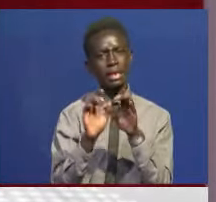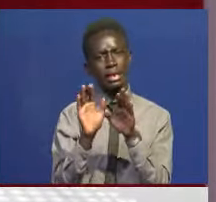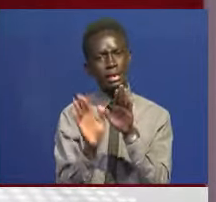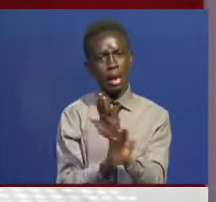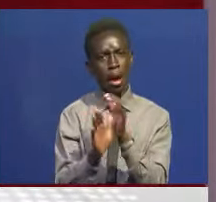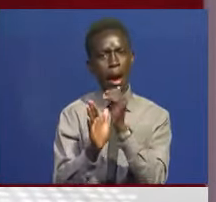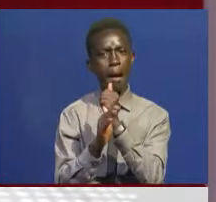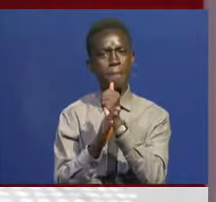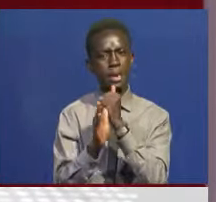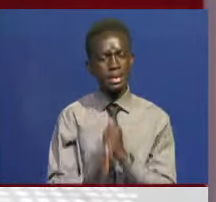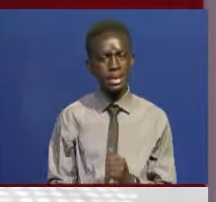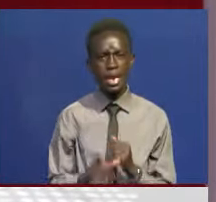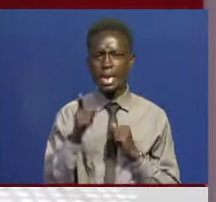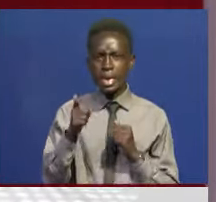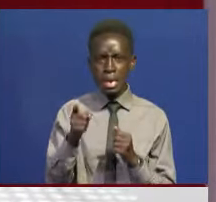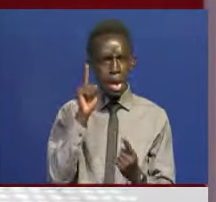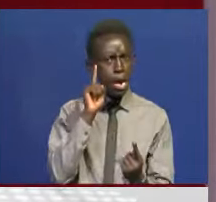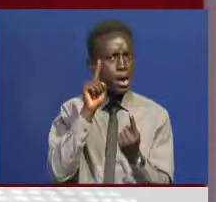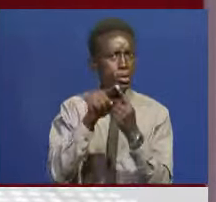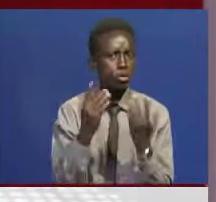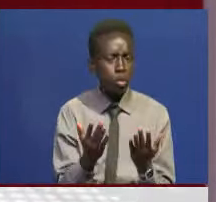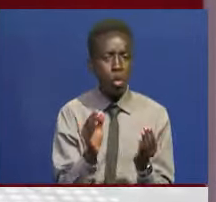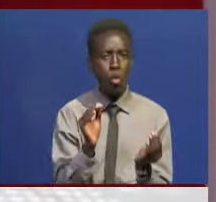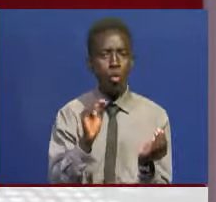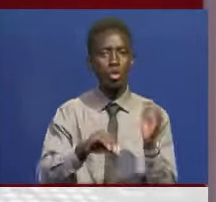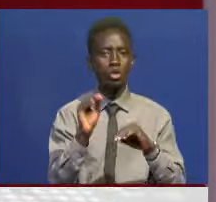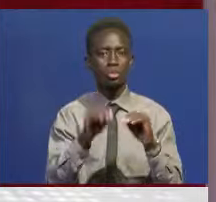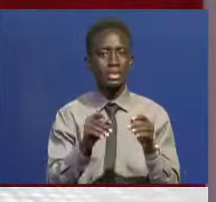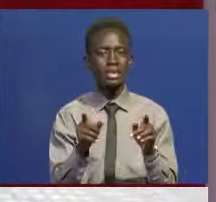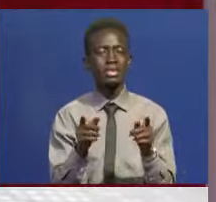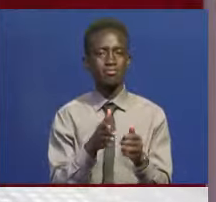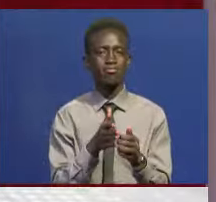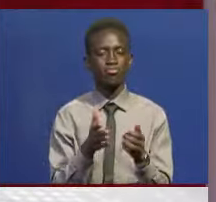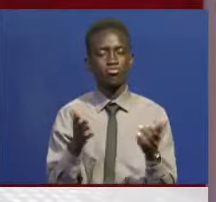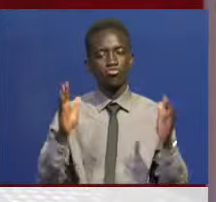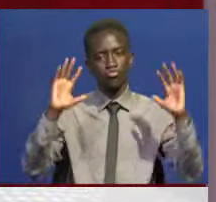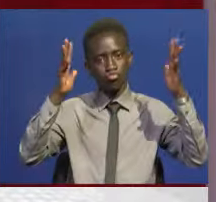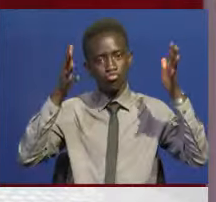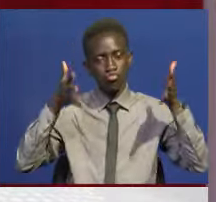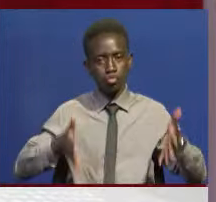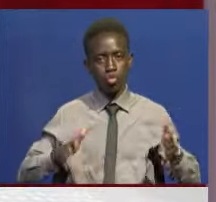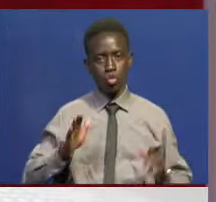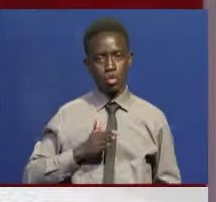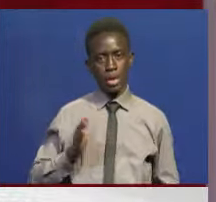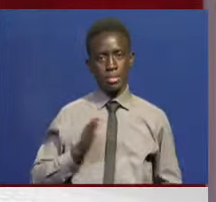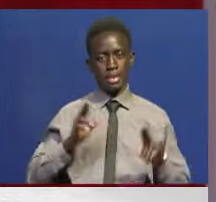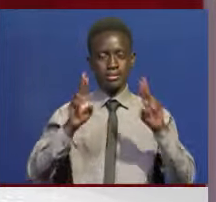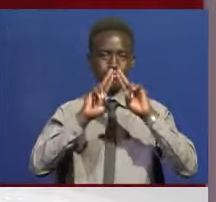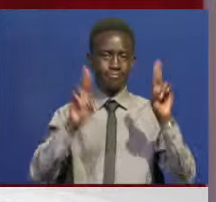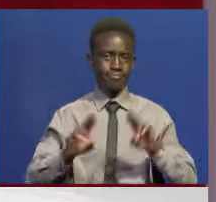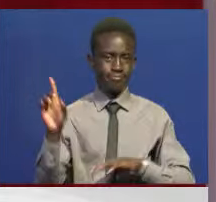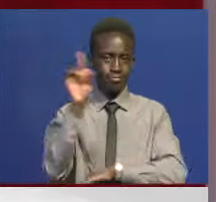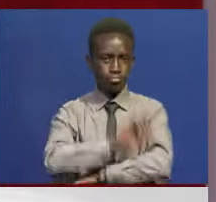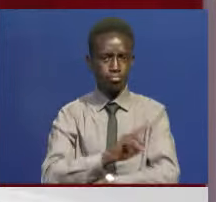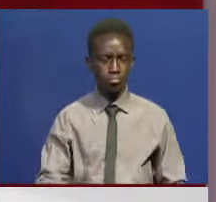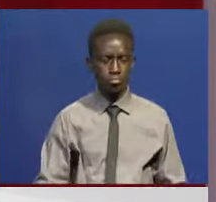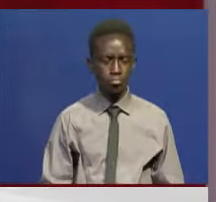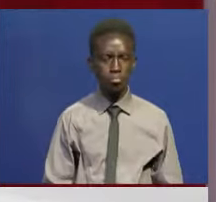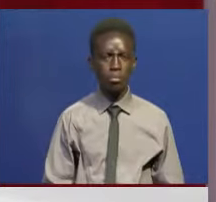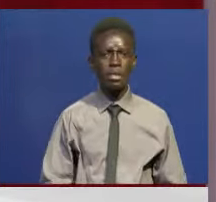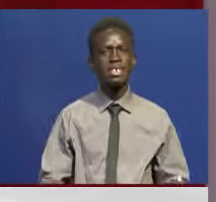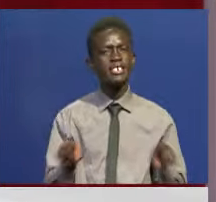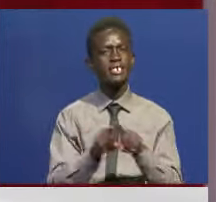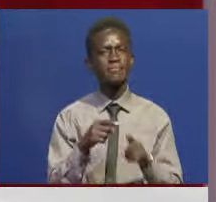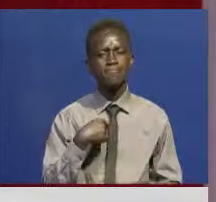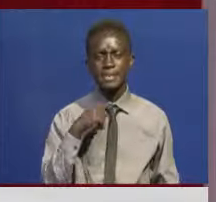of women to the leadership of our nation. Vile vile, ningependa kuambia kina mama,